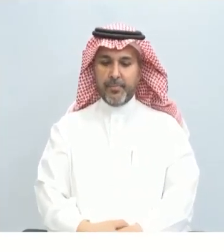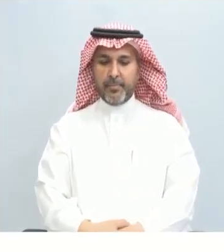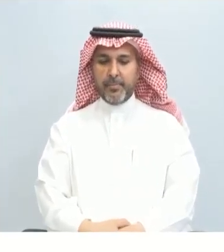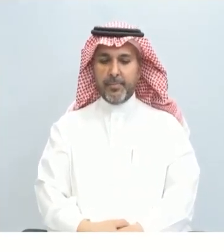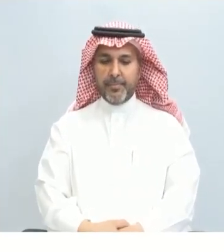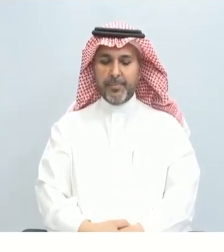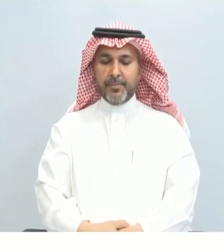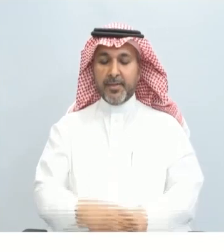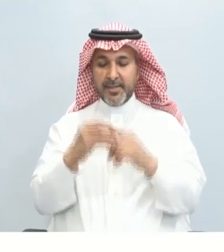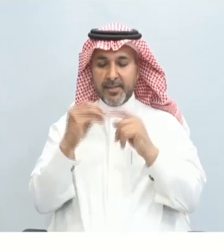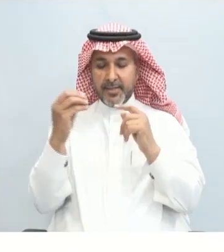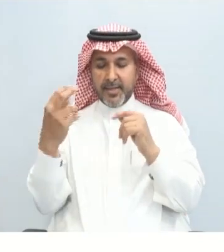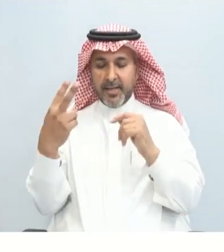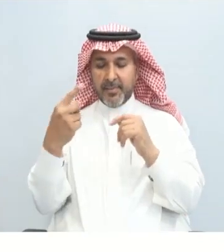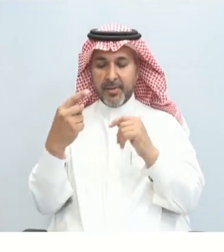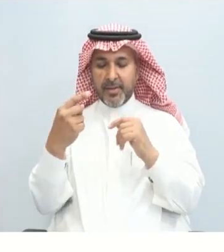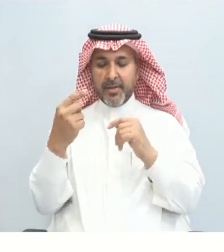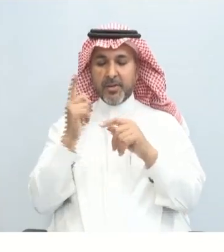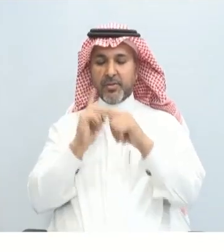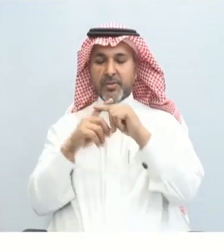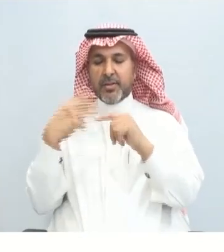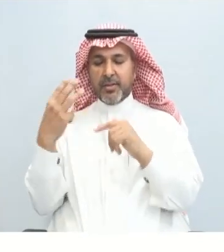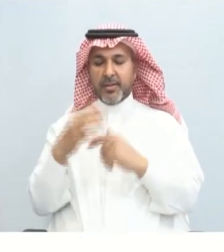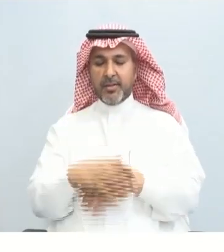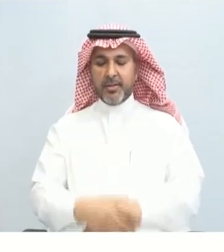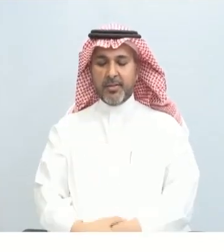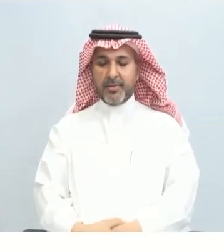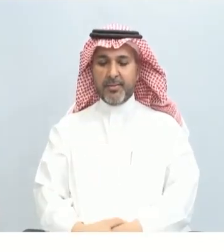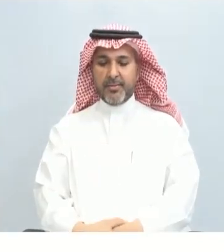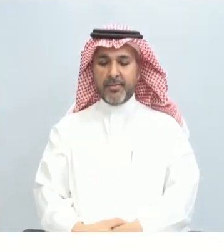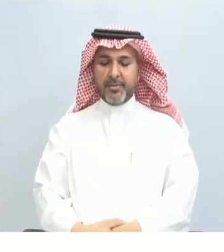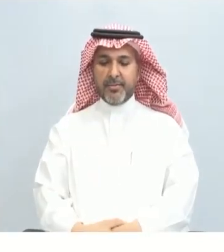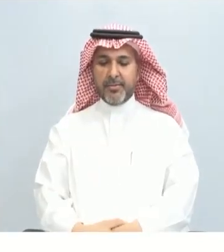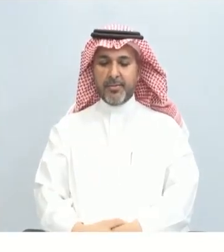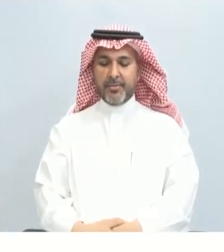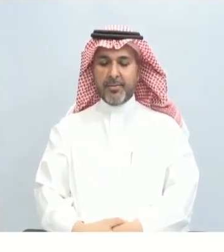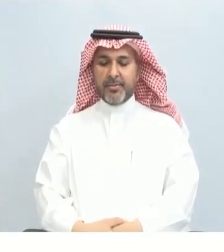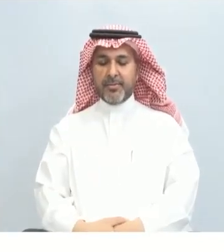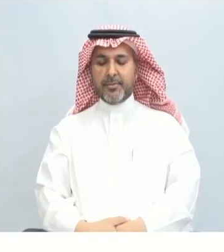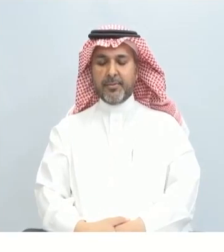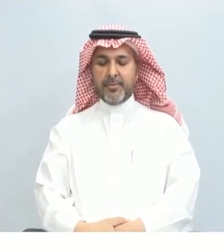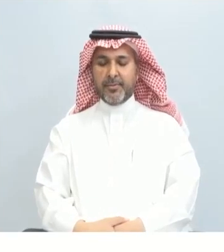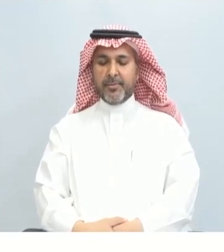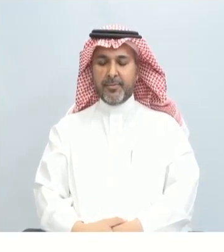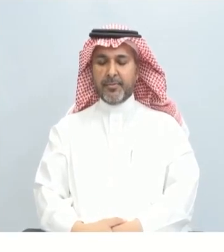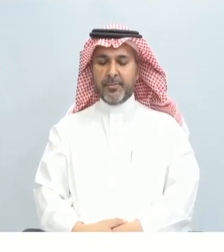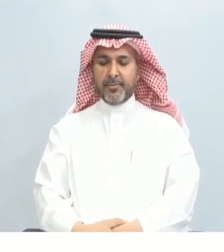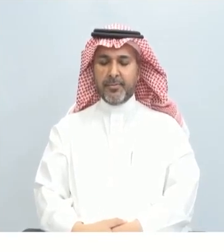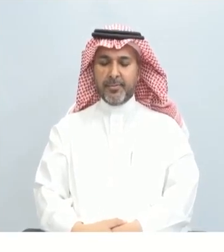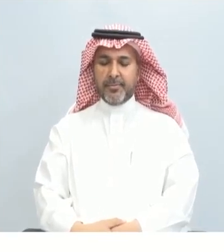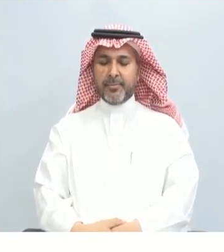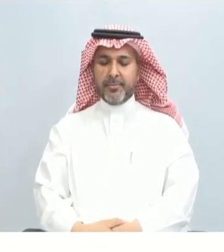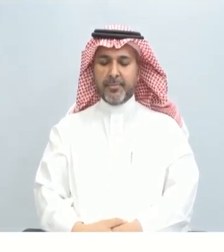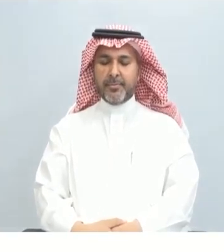صعوبه في تحليل المعادلات ممكن يحل باستخدام القانون العام لكن يستغرق الكثير من الوقت وممكن ان يا اخي تدرب على